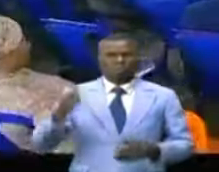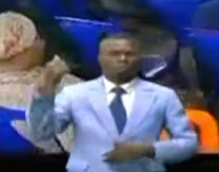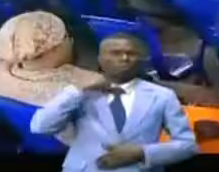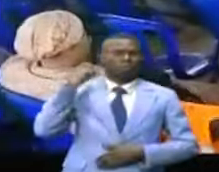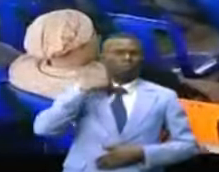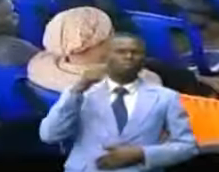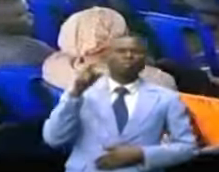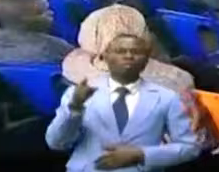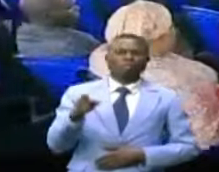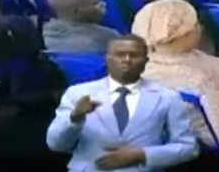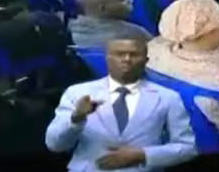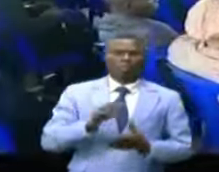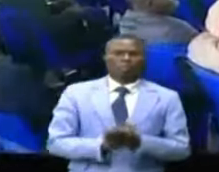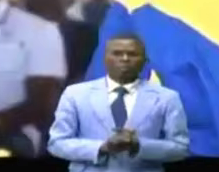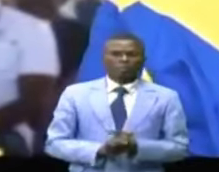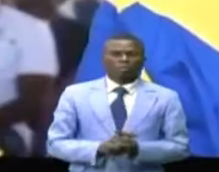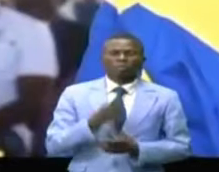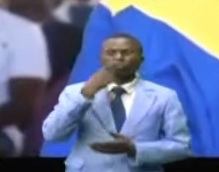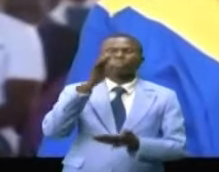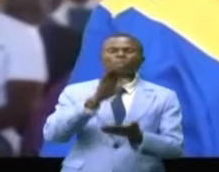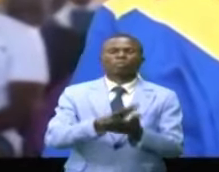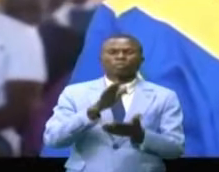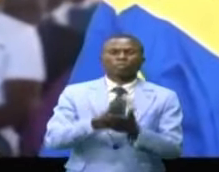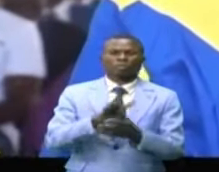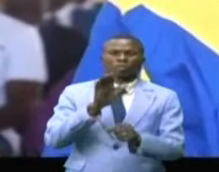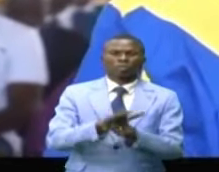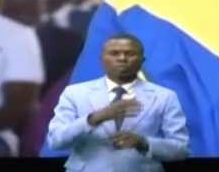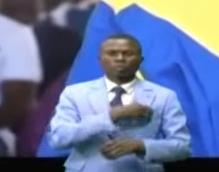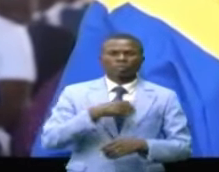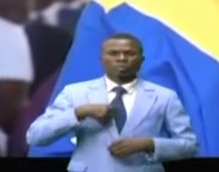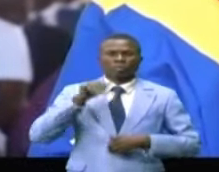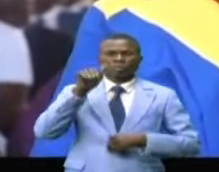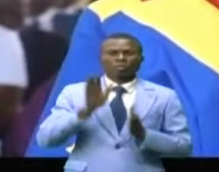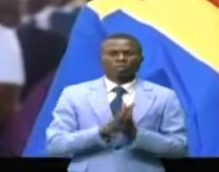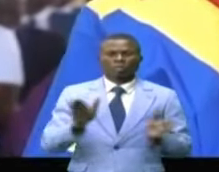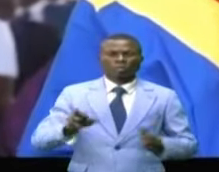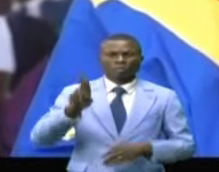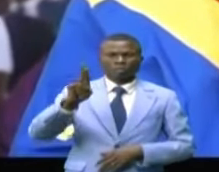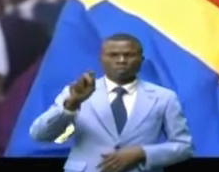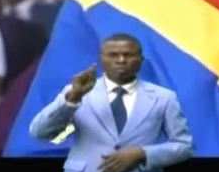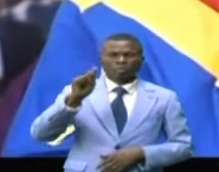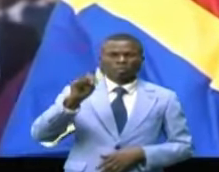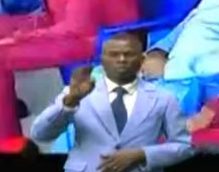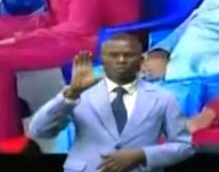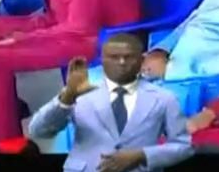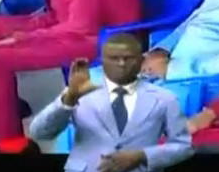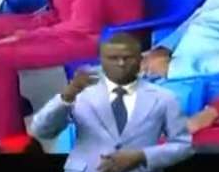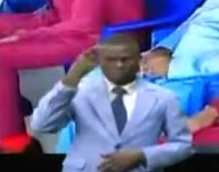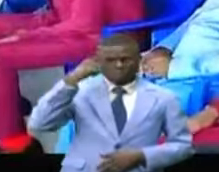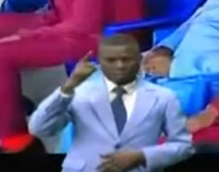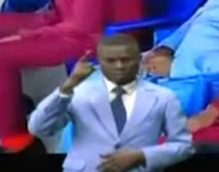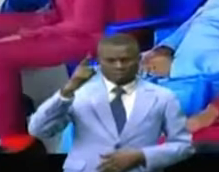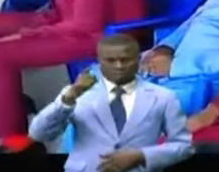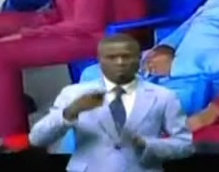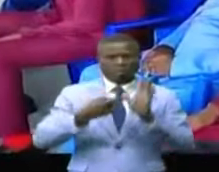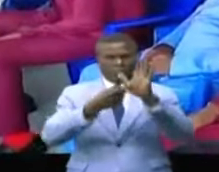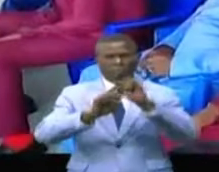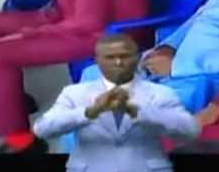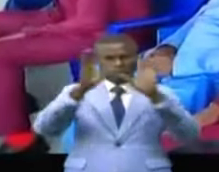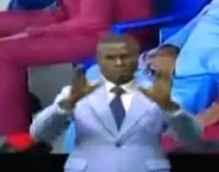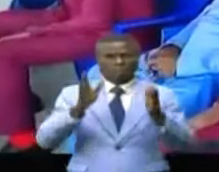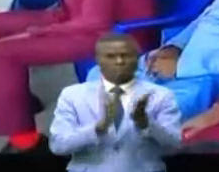Kouy Obor Théodore, de remercier grandement Madame le DG de la Radio-Télévision Nationale Congolaise pour la visibilité de